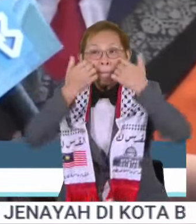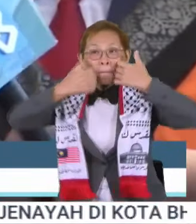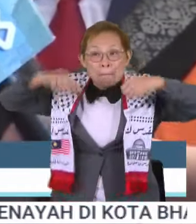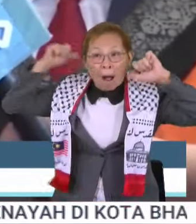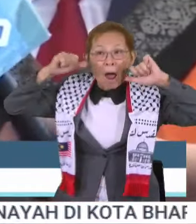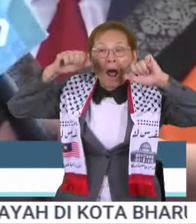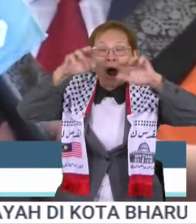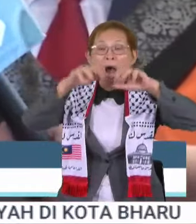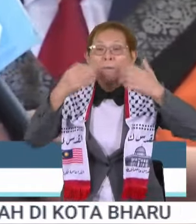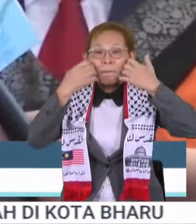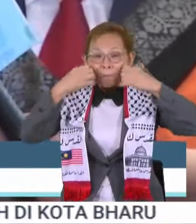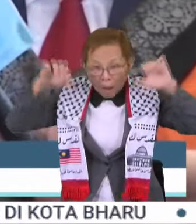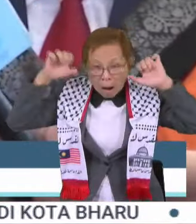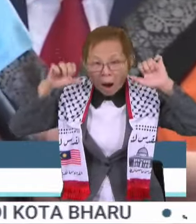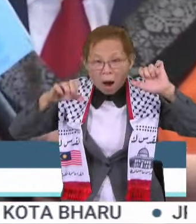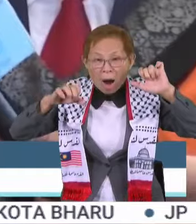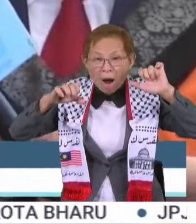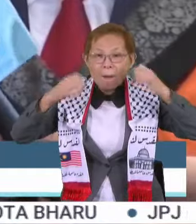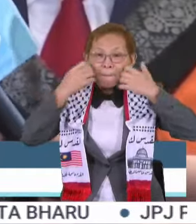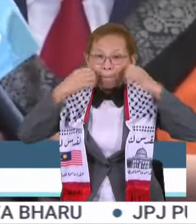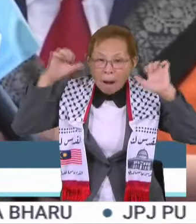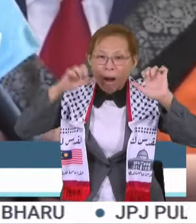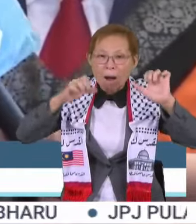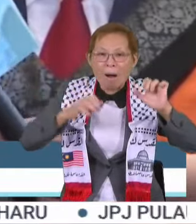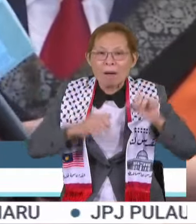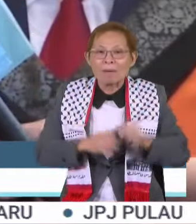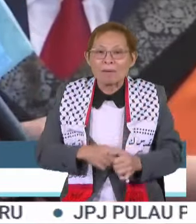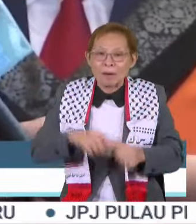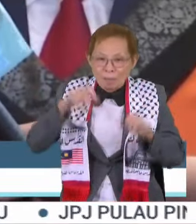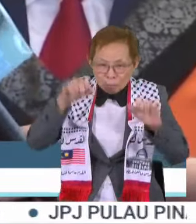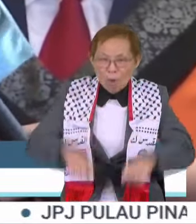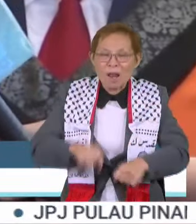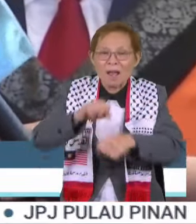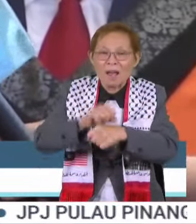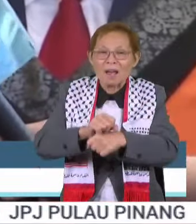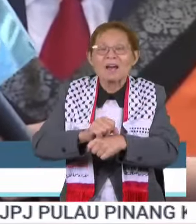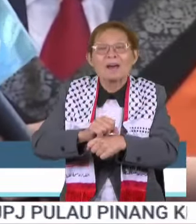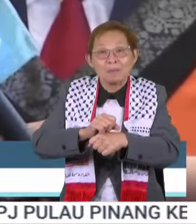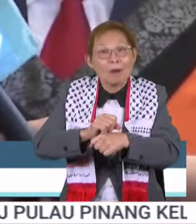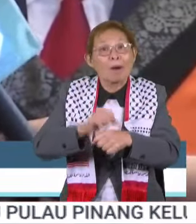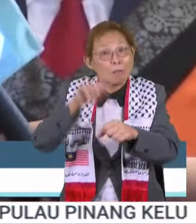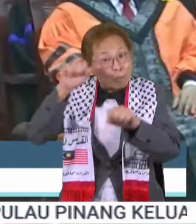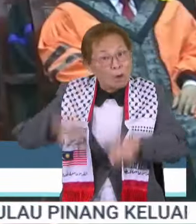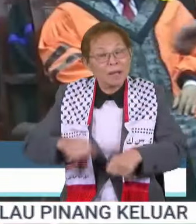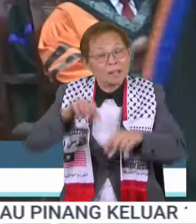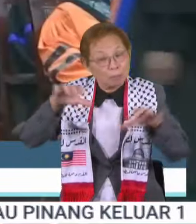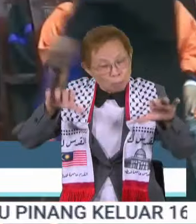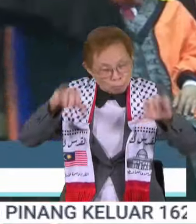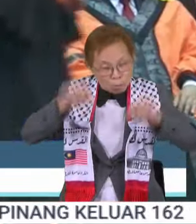mereka menangkap ataupun memenuhi keperluan pasaran terkini.